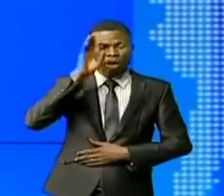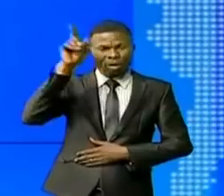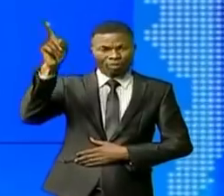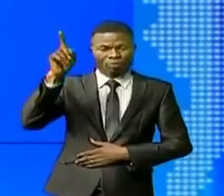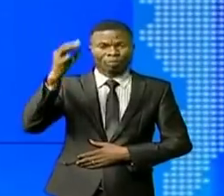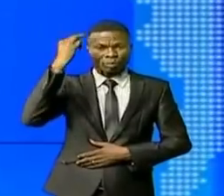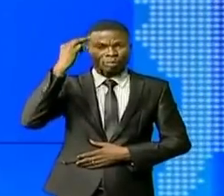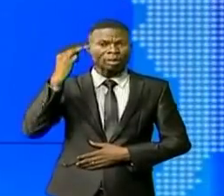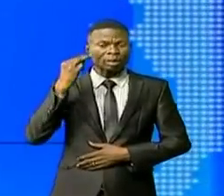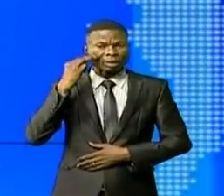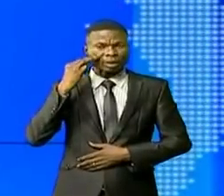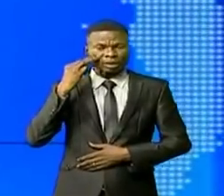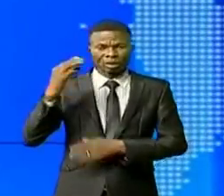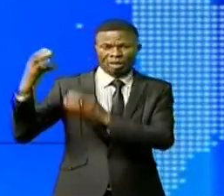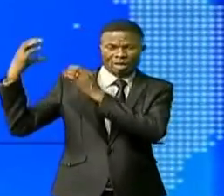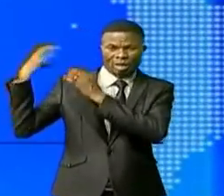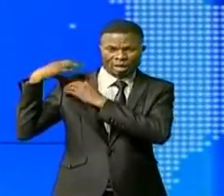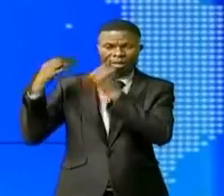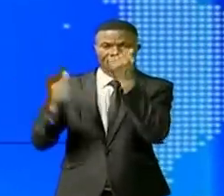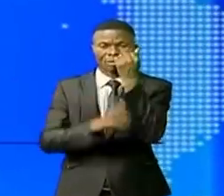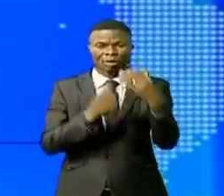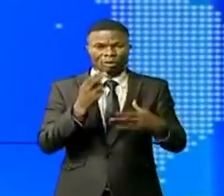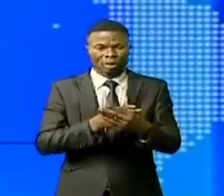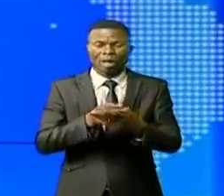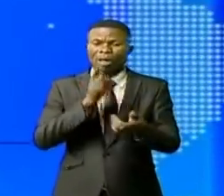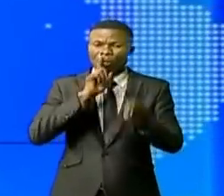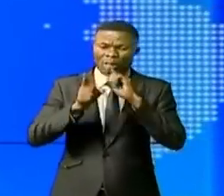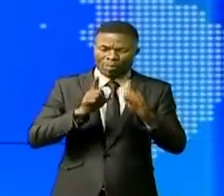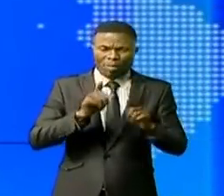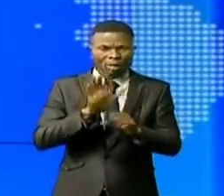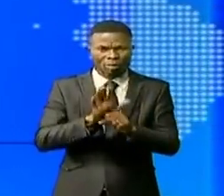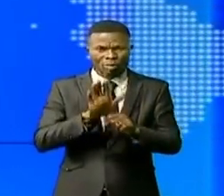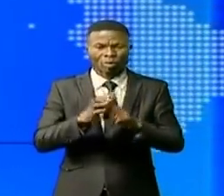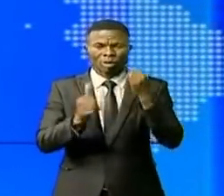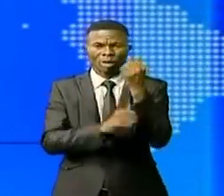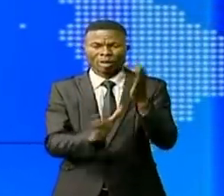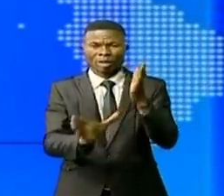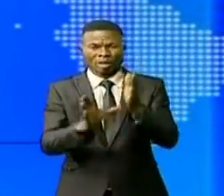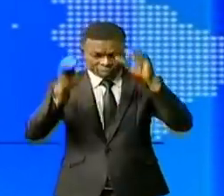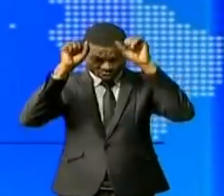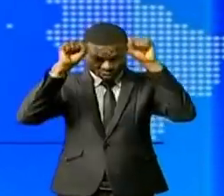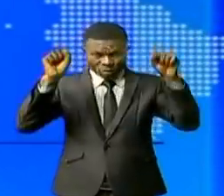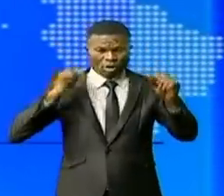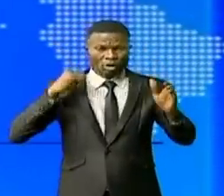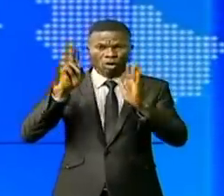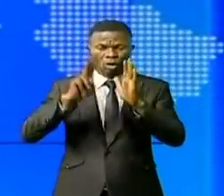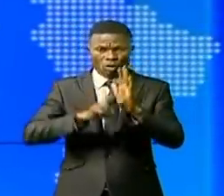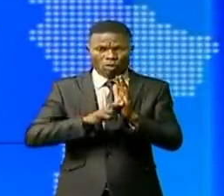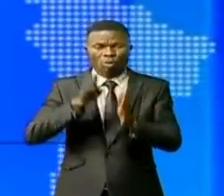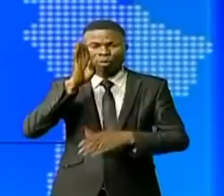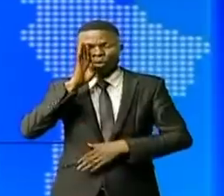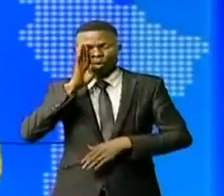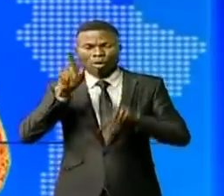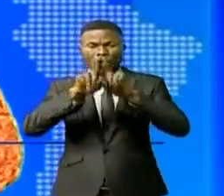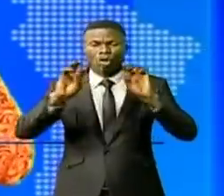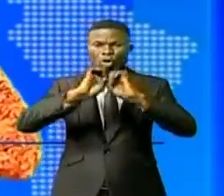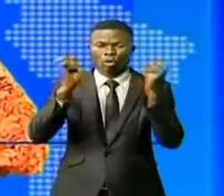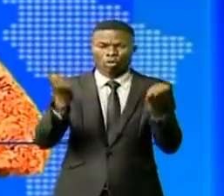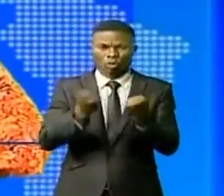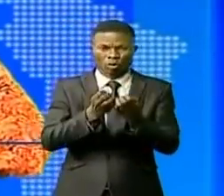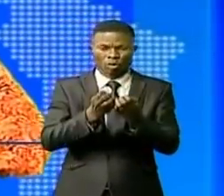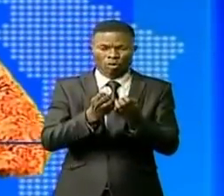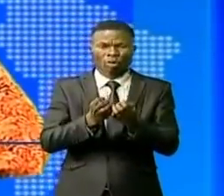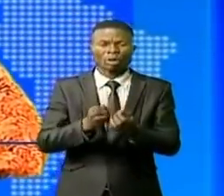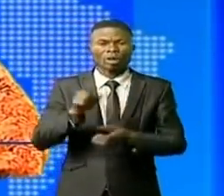Irène Essambodiata a échangé tour à tour avec le vice-président du gouvernement wallon et l'équipe de l'agence pour une